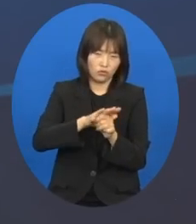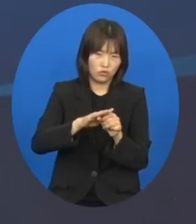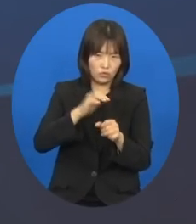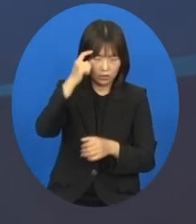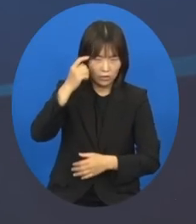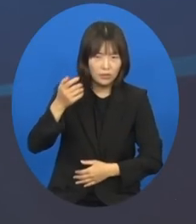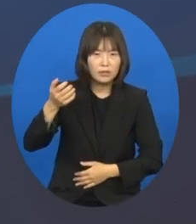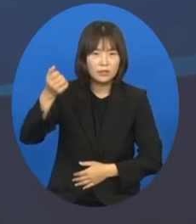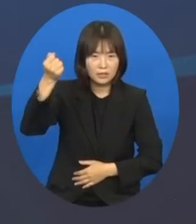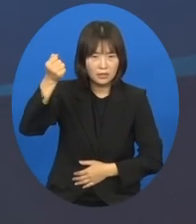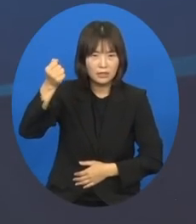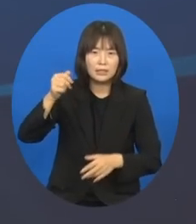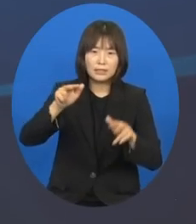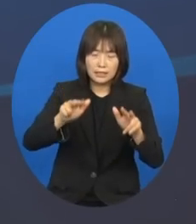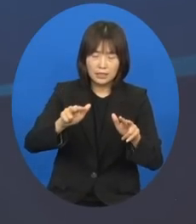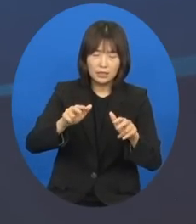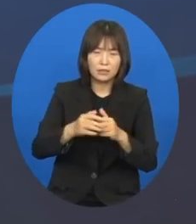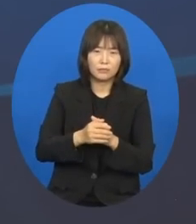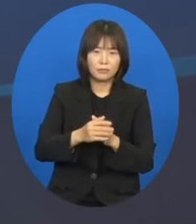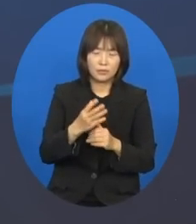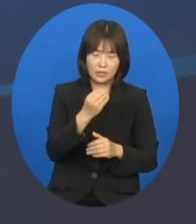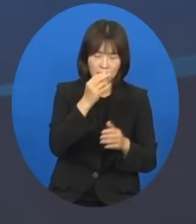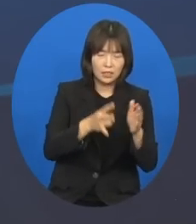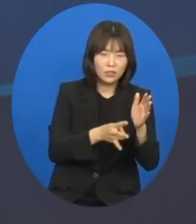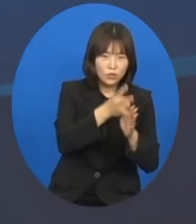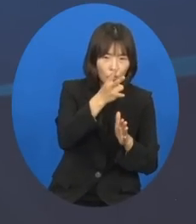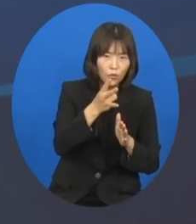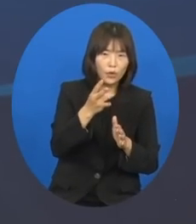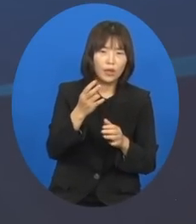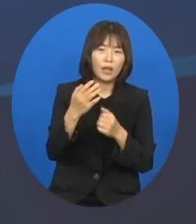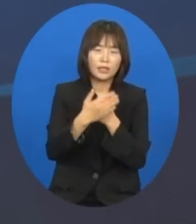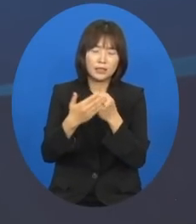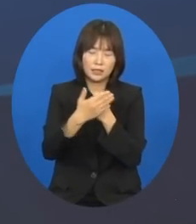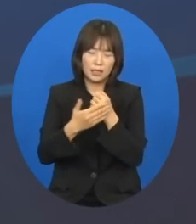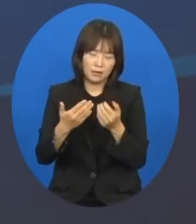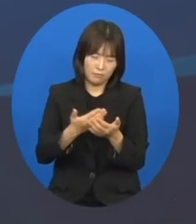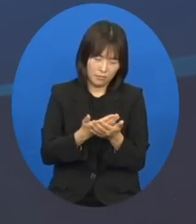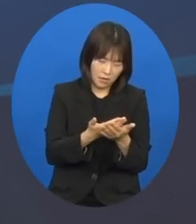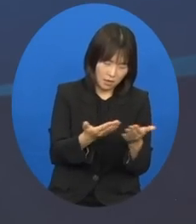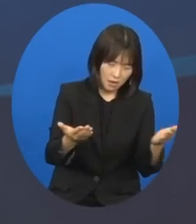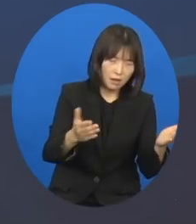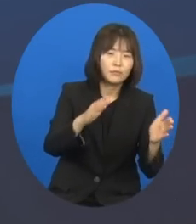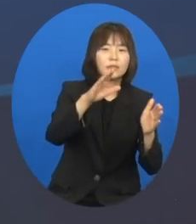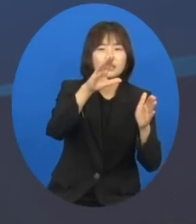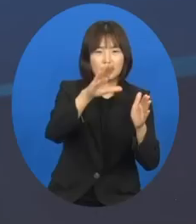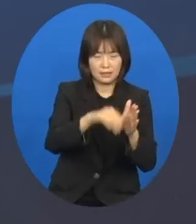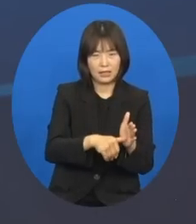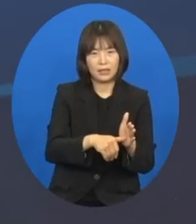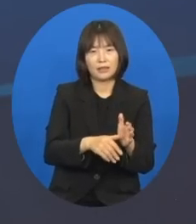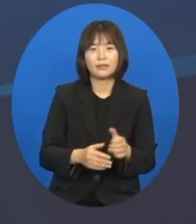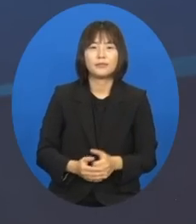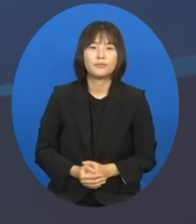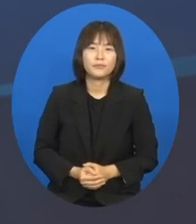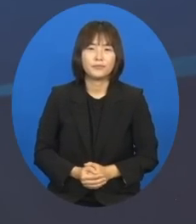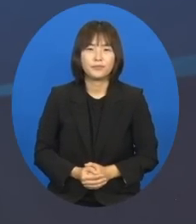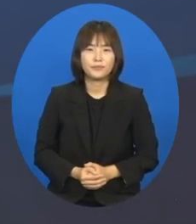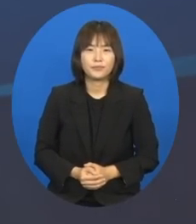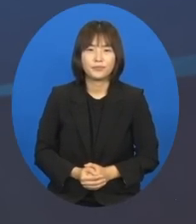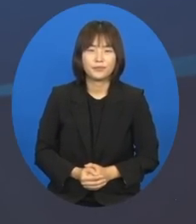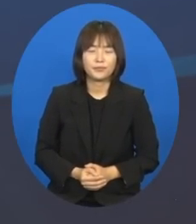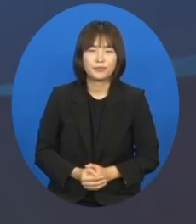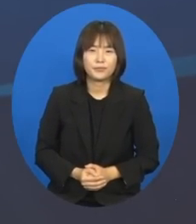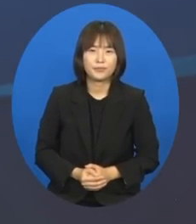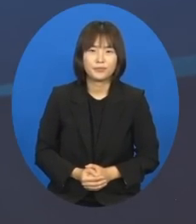긍휼히 여기시리니 지금은 그에게 은혜를 베푸실 때라 정왕기한이 다가옴이니이다